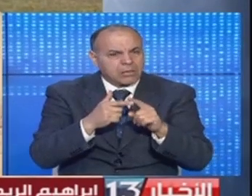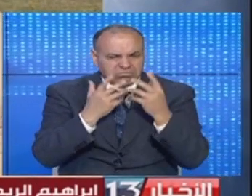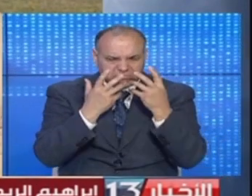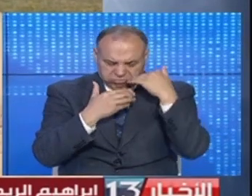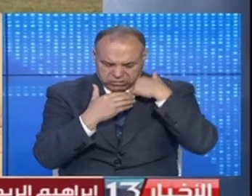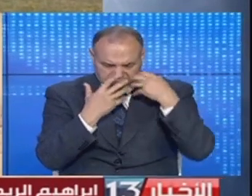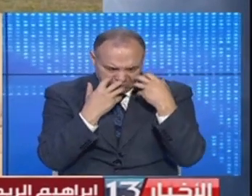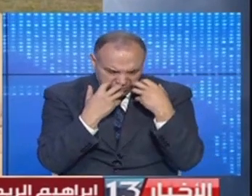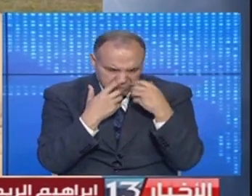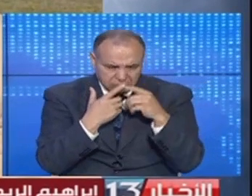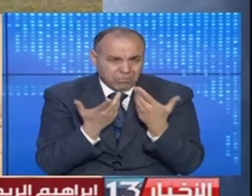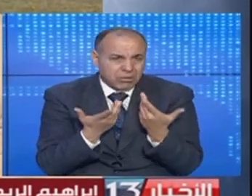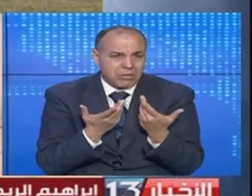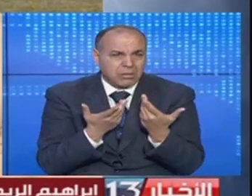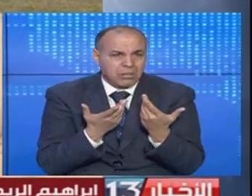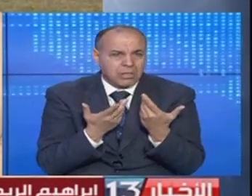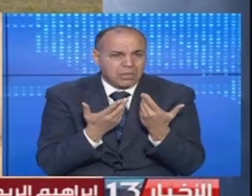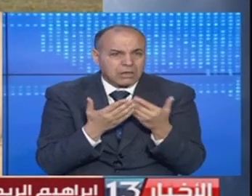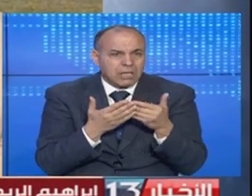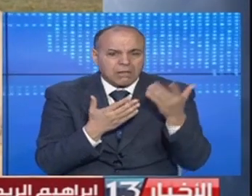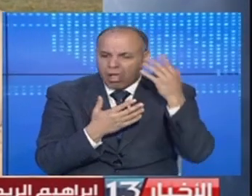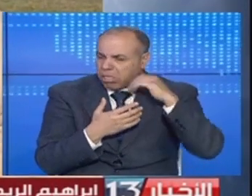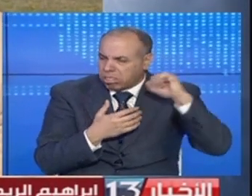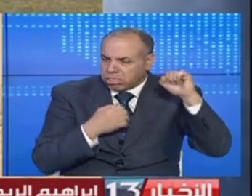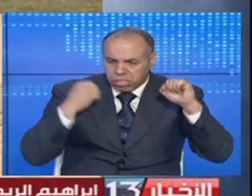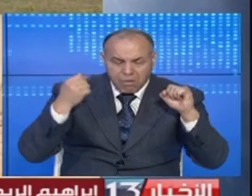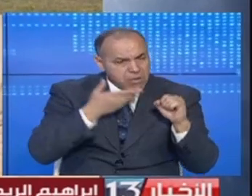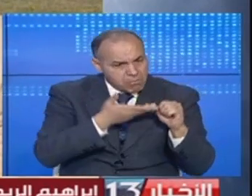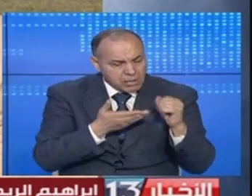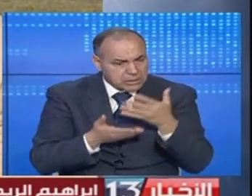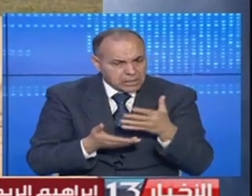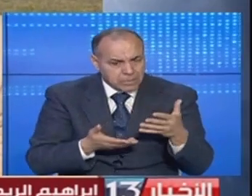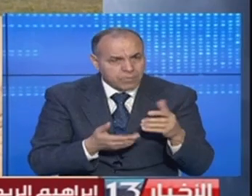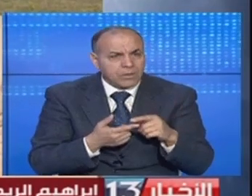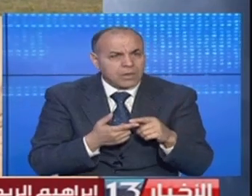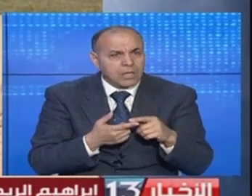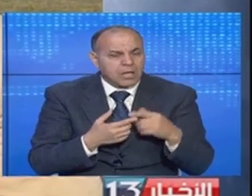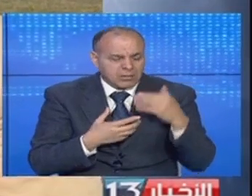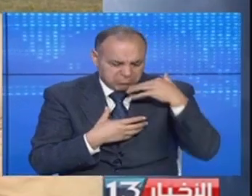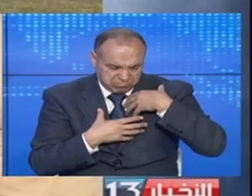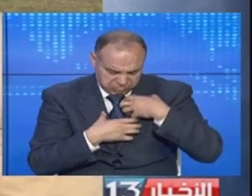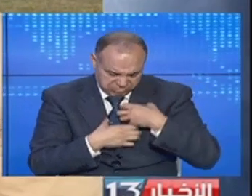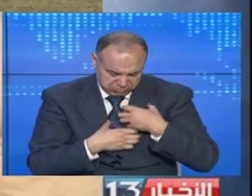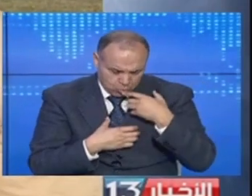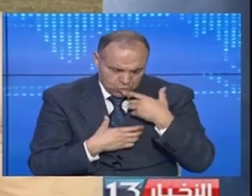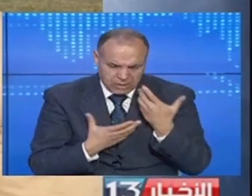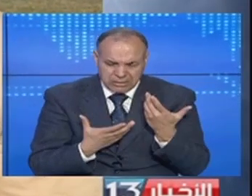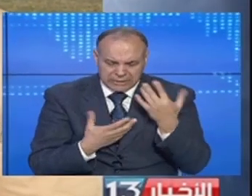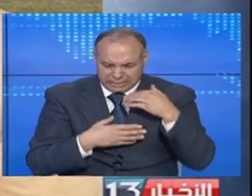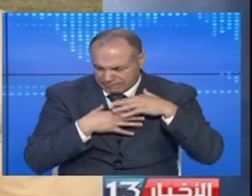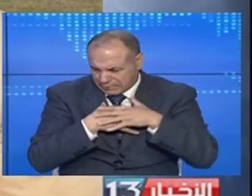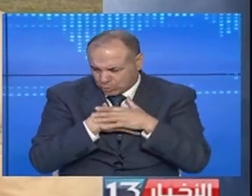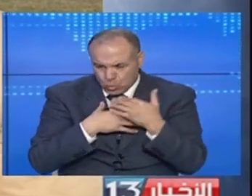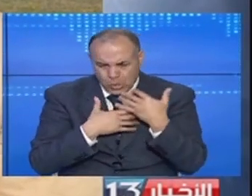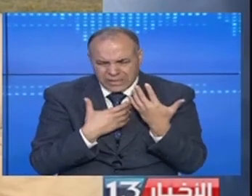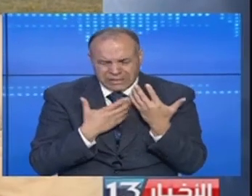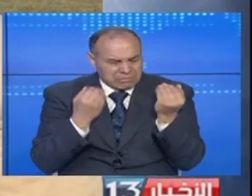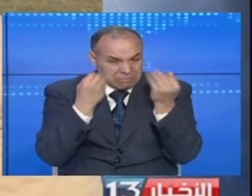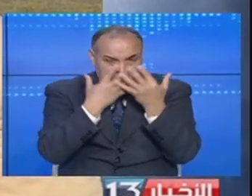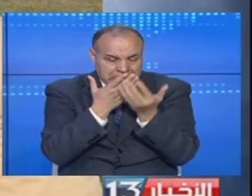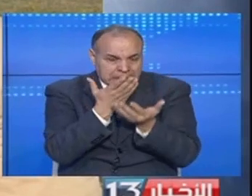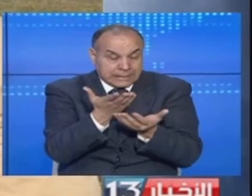حتى التوصل الى حدود واضحه الانتحار اه اه تكون عنده اكتئاب معناها بتحسوا يعني مفيش